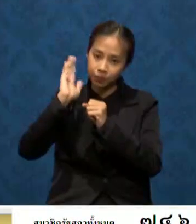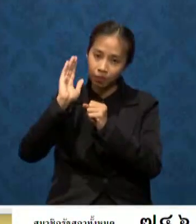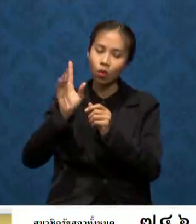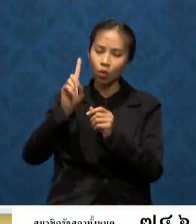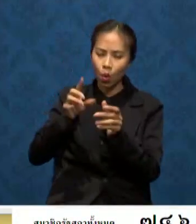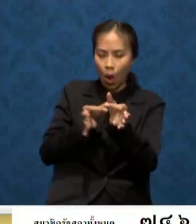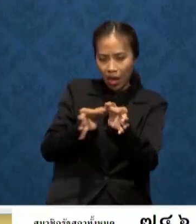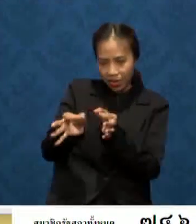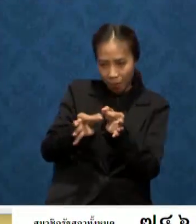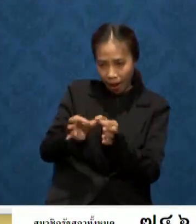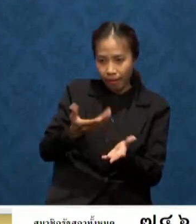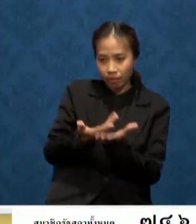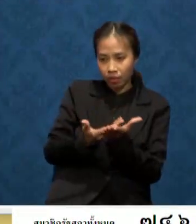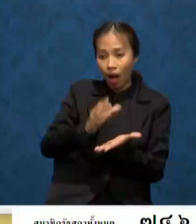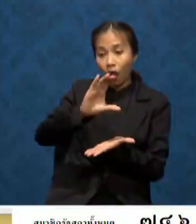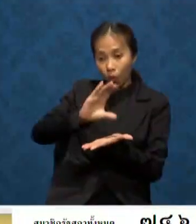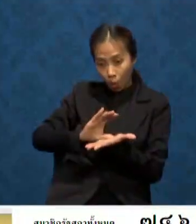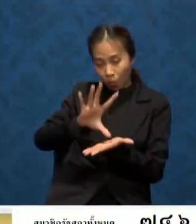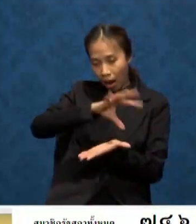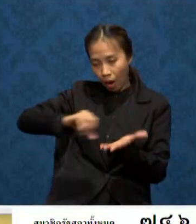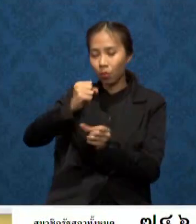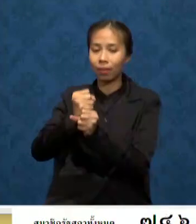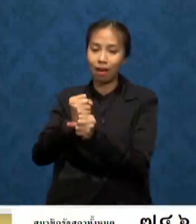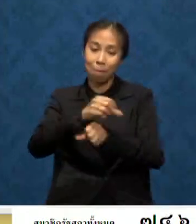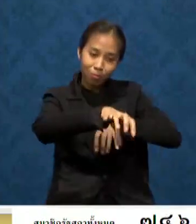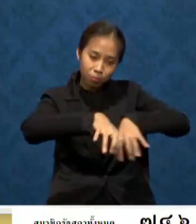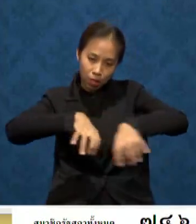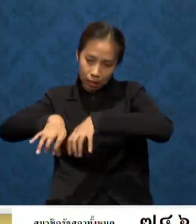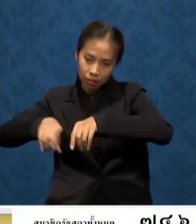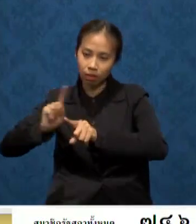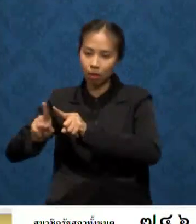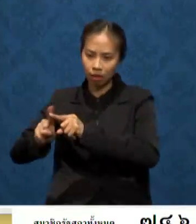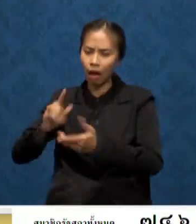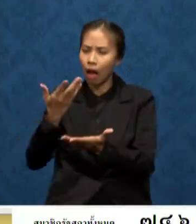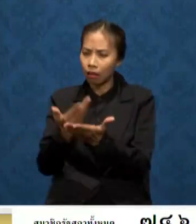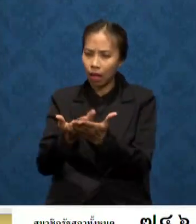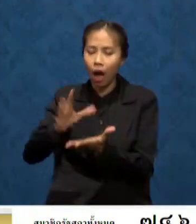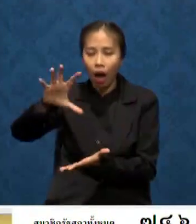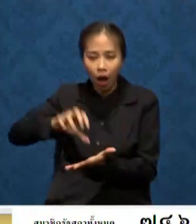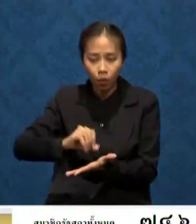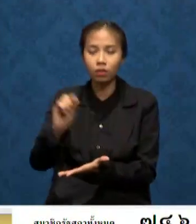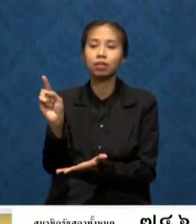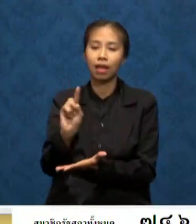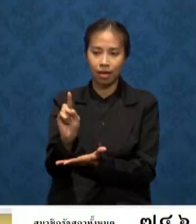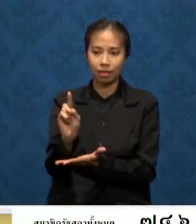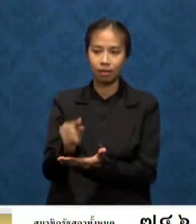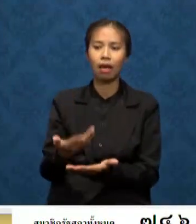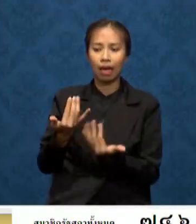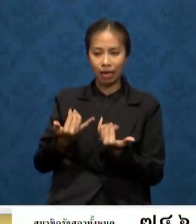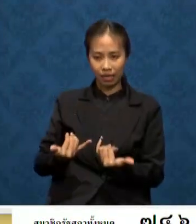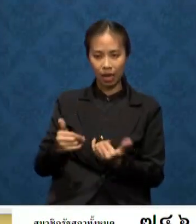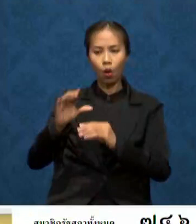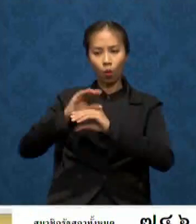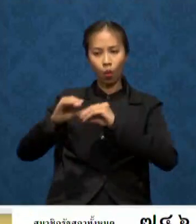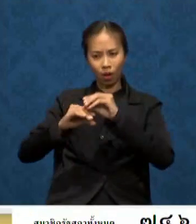แจงแหล่งที่มาของได้ที่จะนำมาใช้จ่ายในการดำเนินนโยบายเงินตามโครงการนี้สักครู่นี้